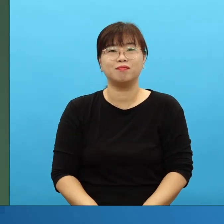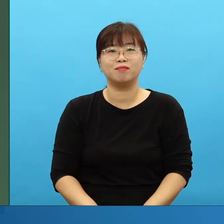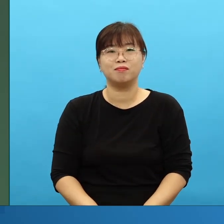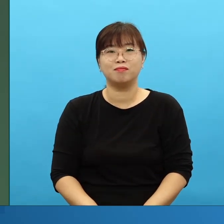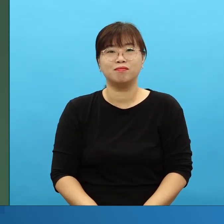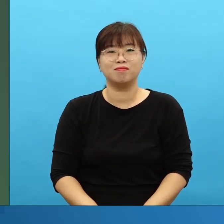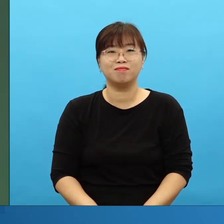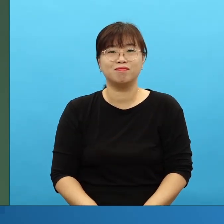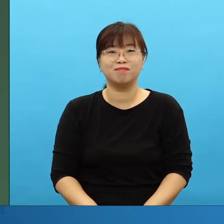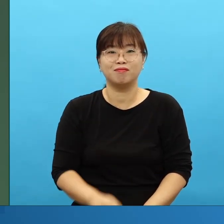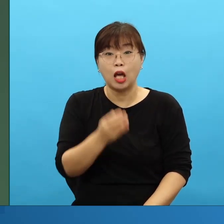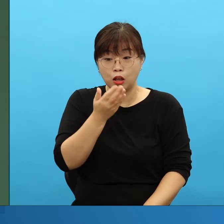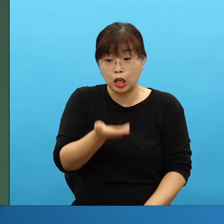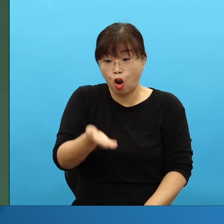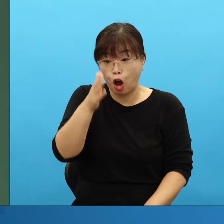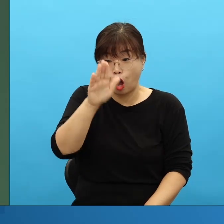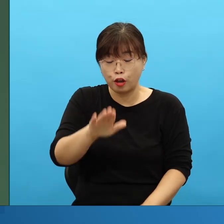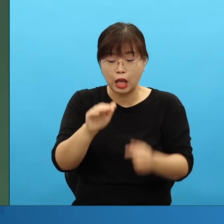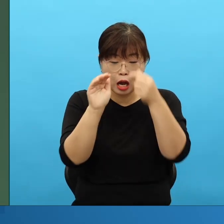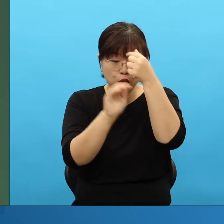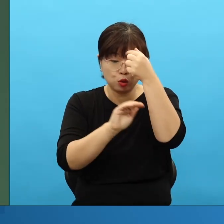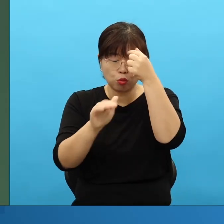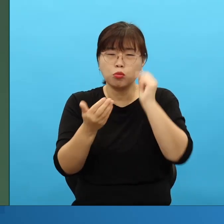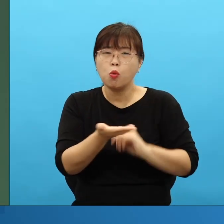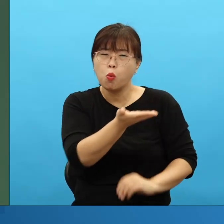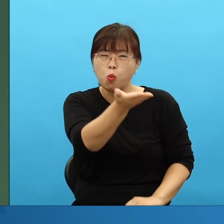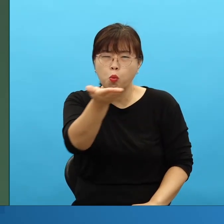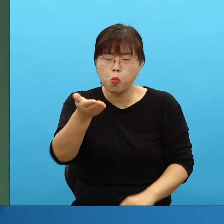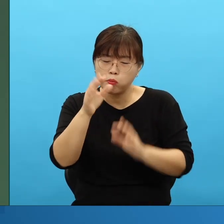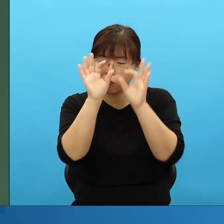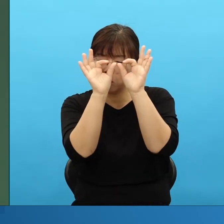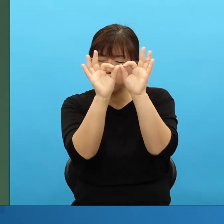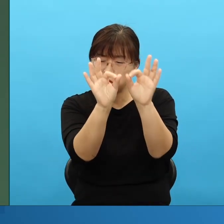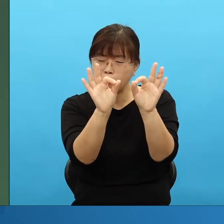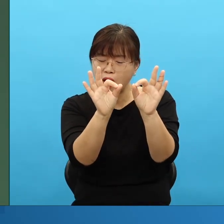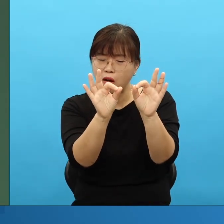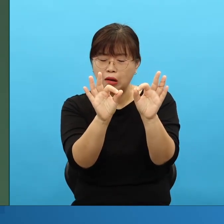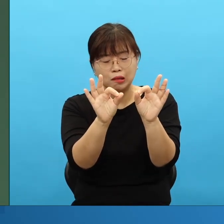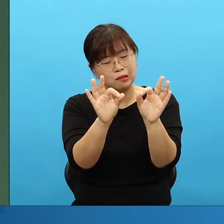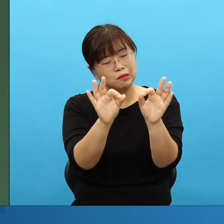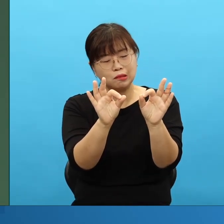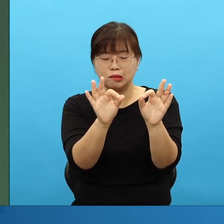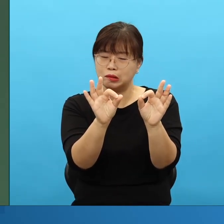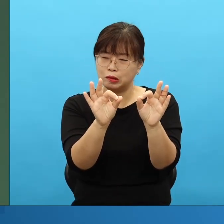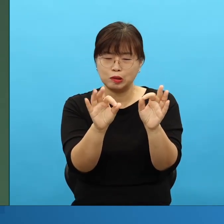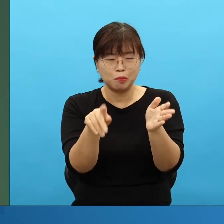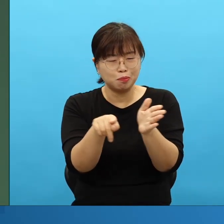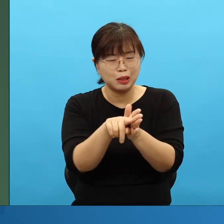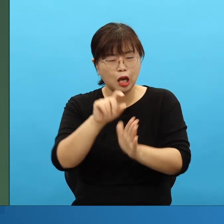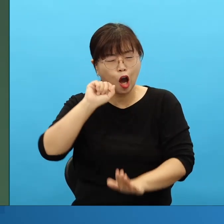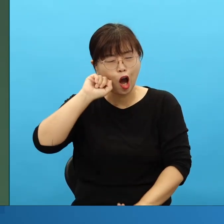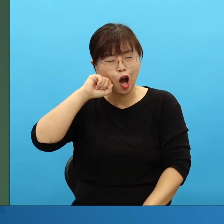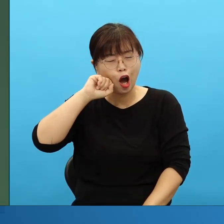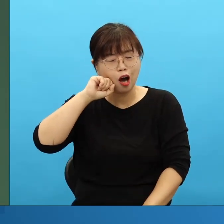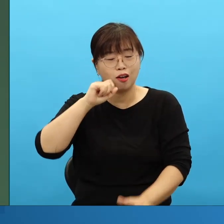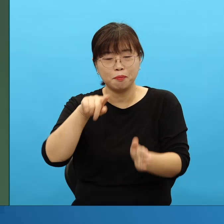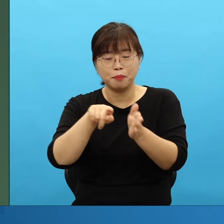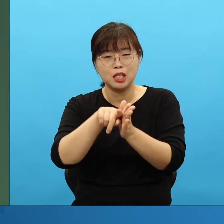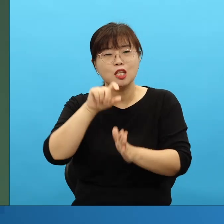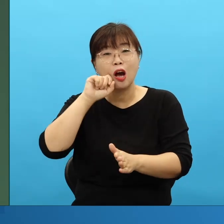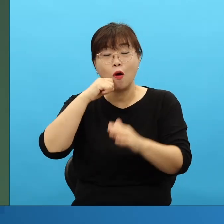그런데 우리 성도님들이 제일 안 믿는 부분, 안 믿는 건 아닌데 제일